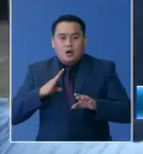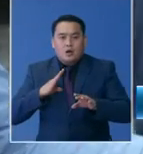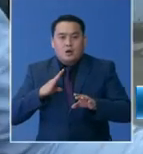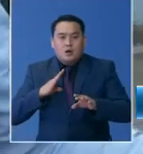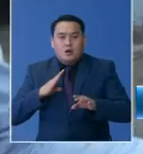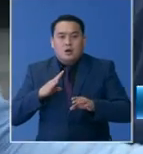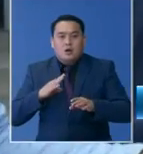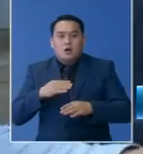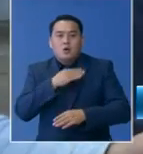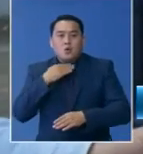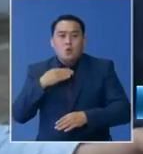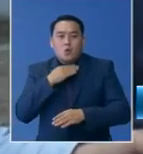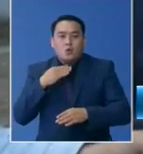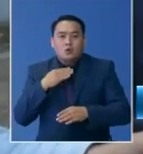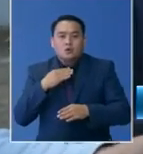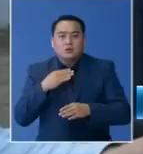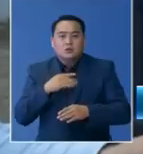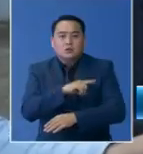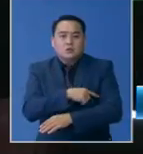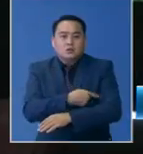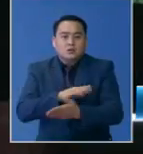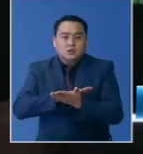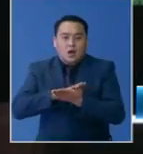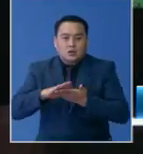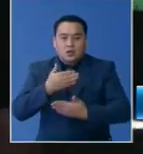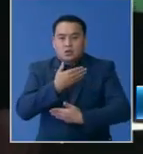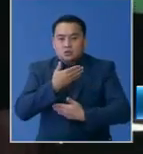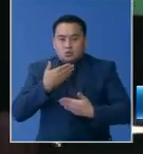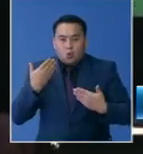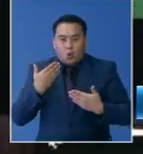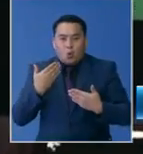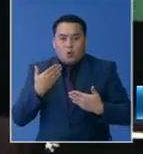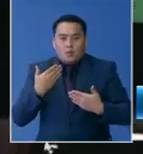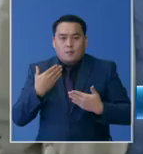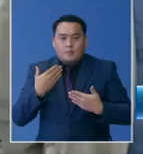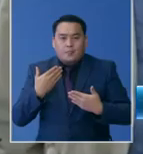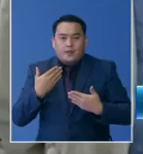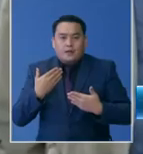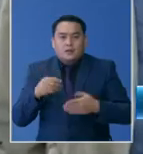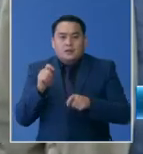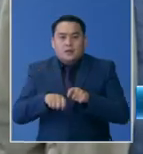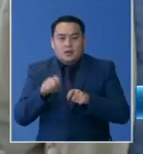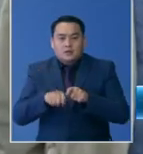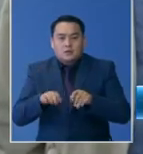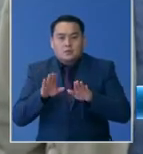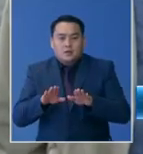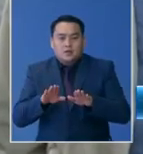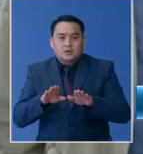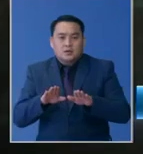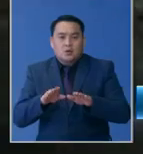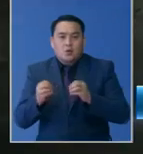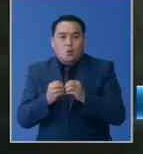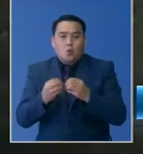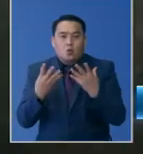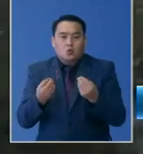Әсіресе қасапқана жұмысы мүлде санитарлық талаптардан мақұрым делінген. Қатаң сөгіс айтқан тексеру тобына мұндағы меншік иесі 10 күн